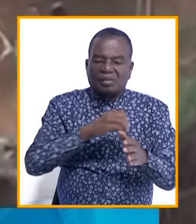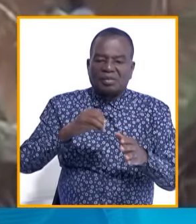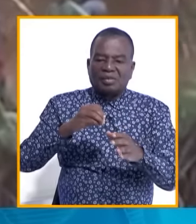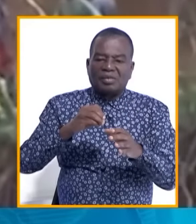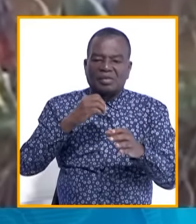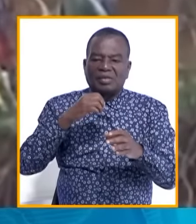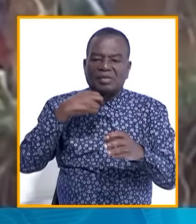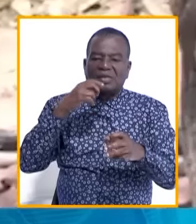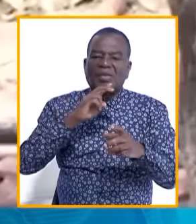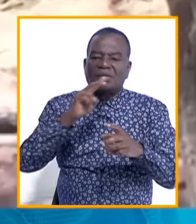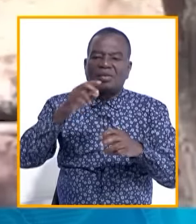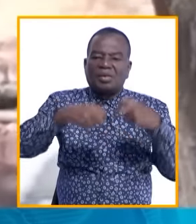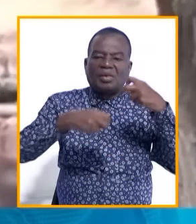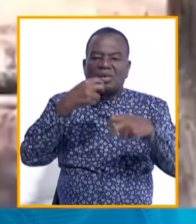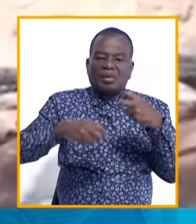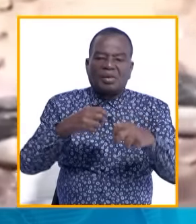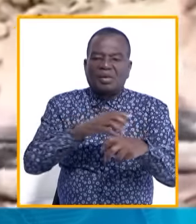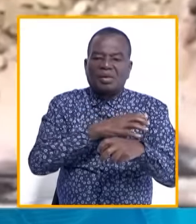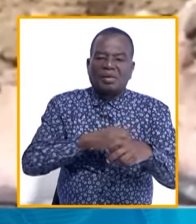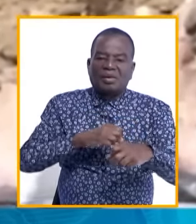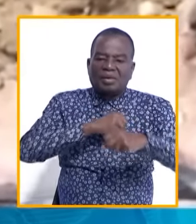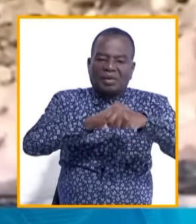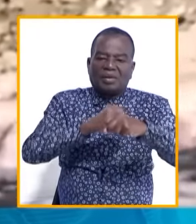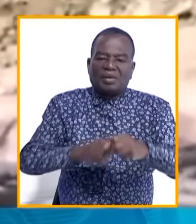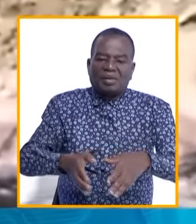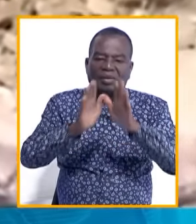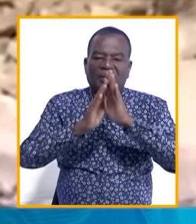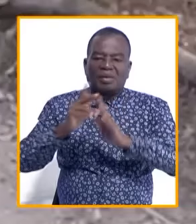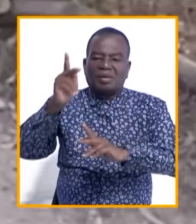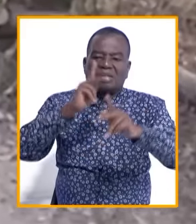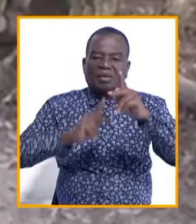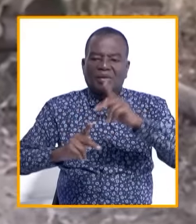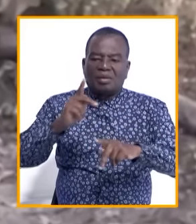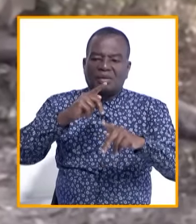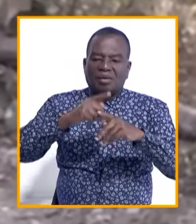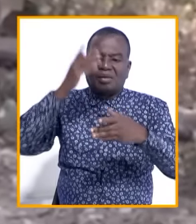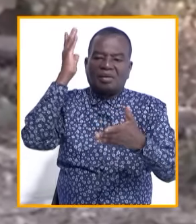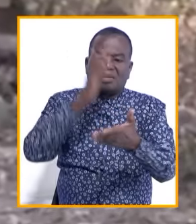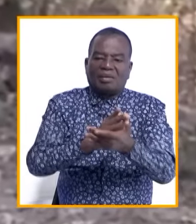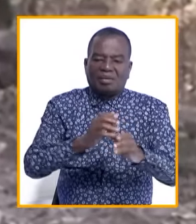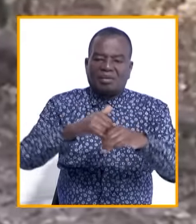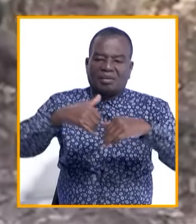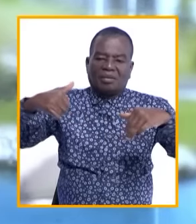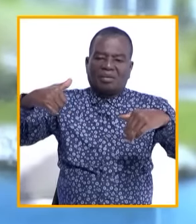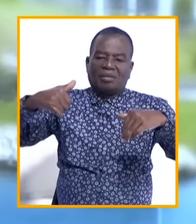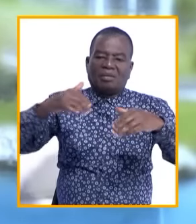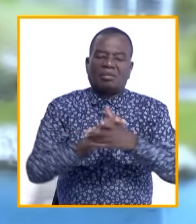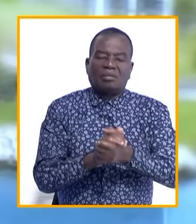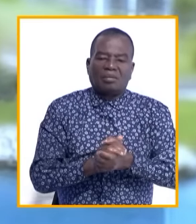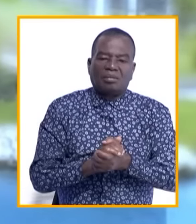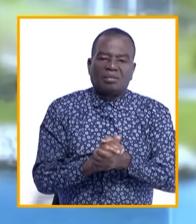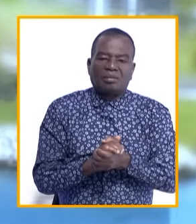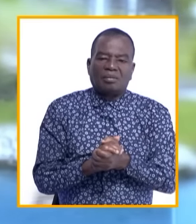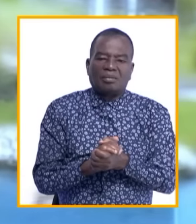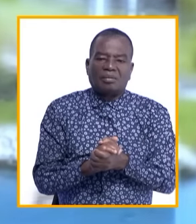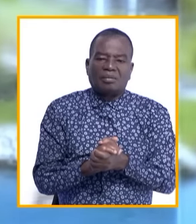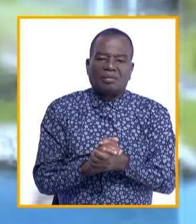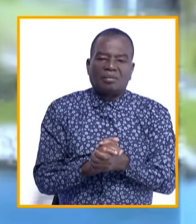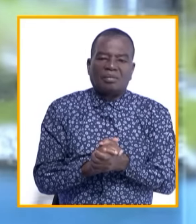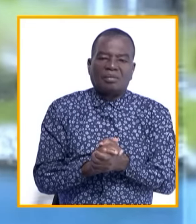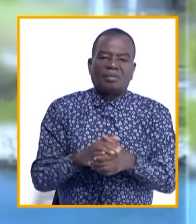illégal sur le fleuve Sassandra est une réelle problématique. Les forces de sécurité exhortent les populations à aider à freiner son